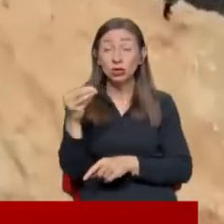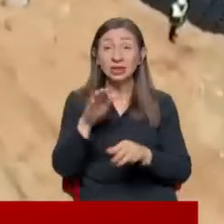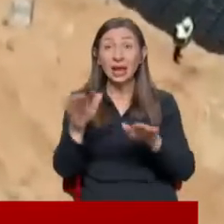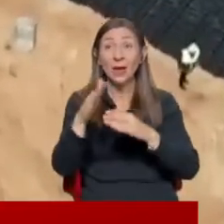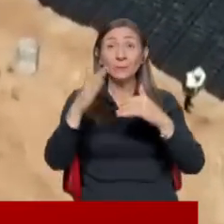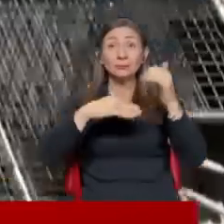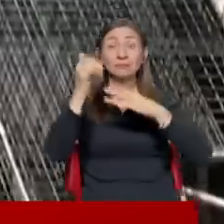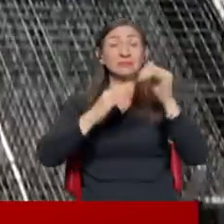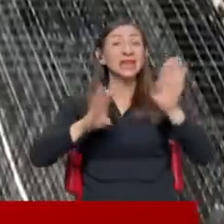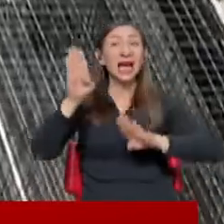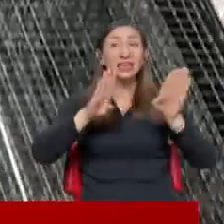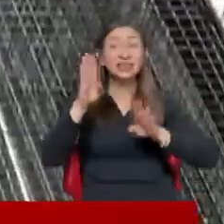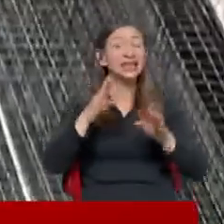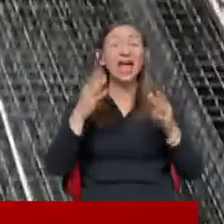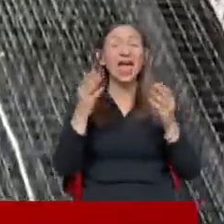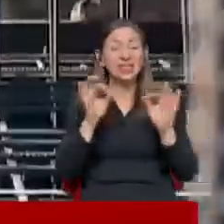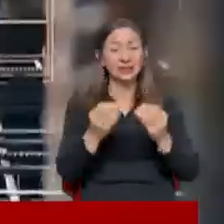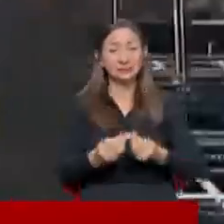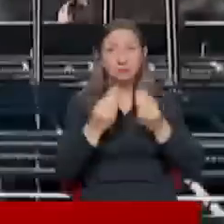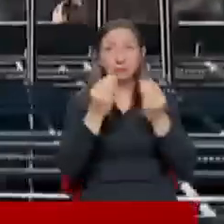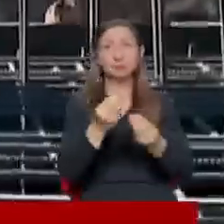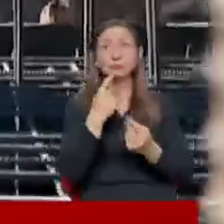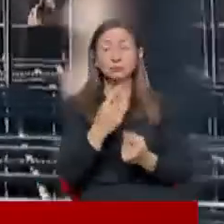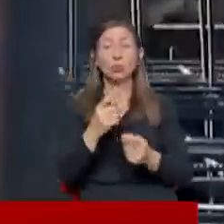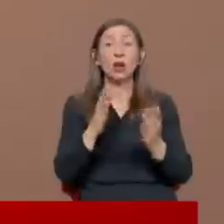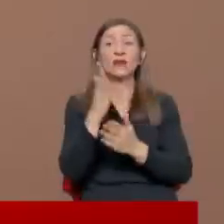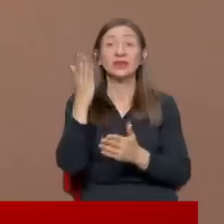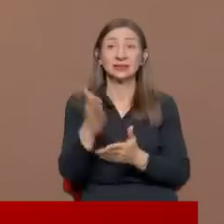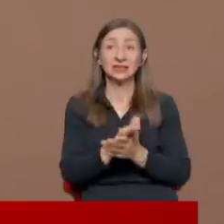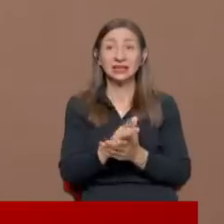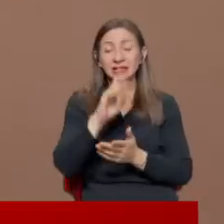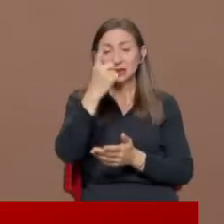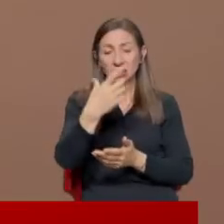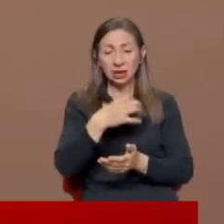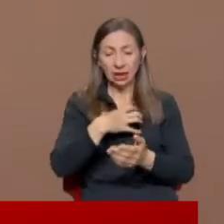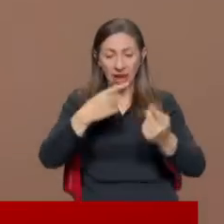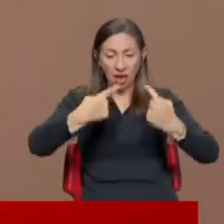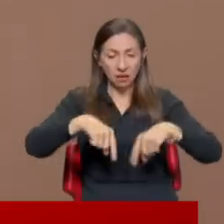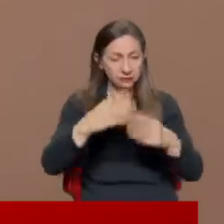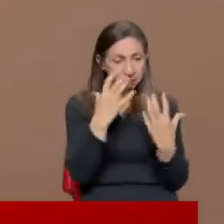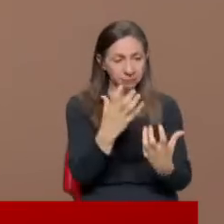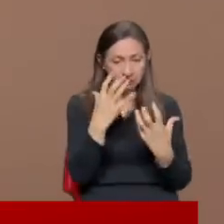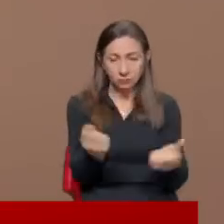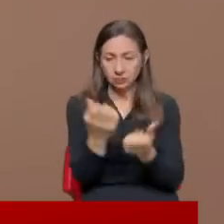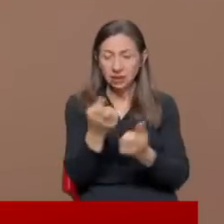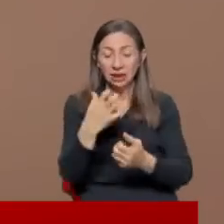deprem konutları ihalesinin adrese teslim edildiğini ileri sürdü muhalefet. Sadece kendi etrafını kollayan,